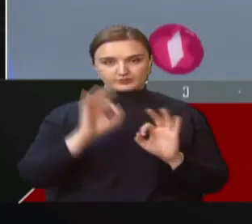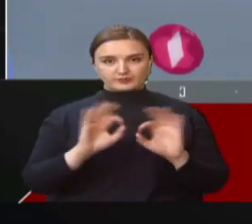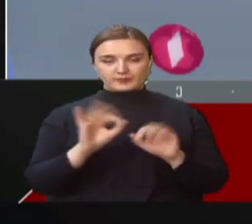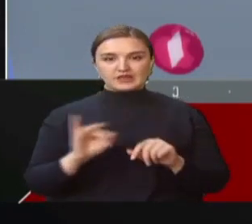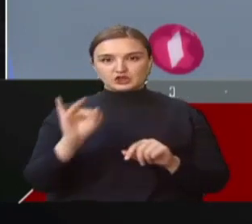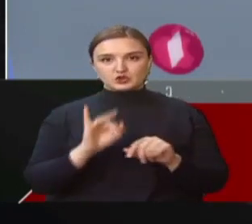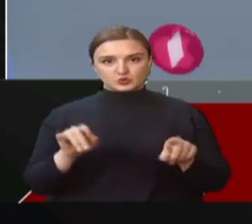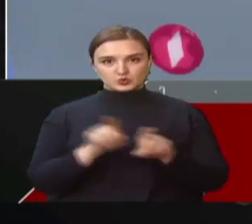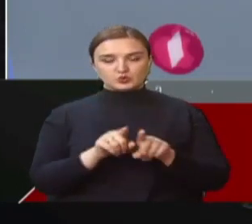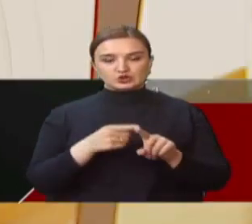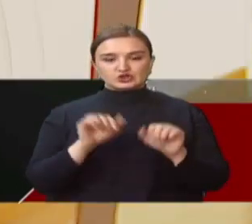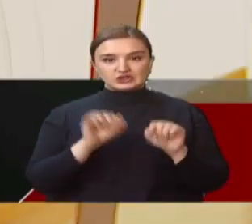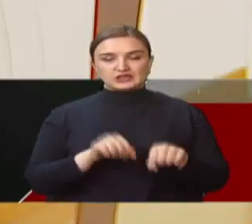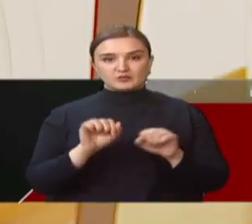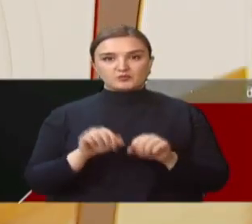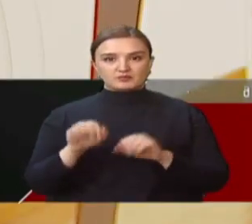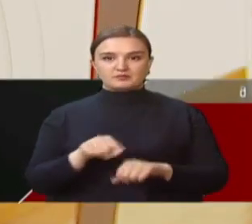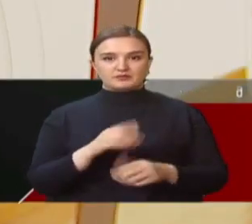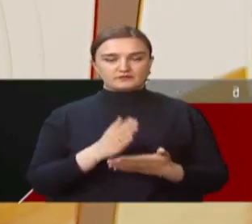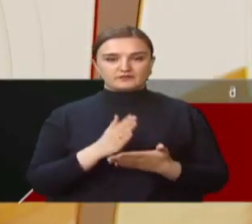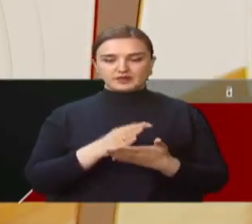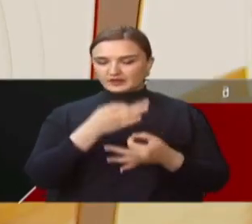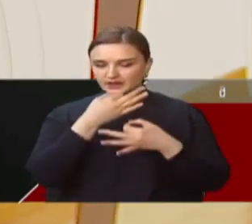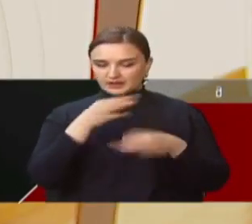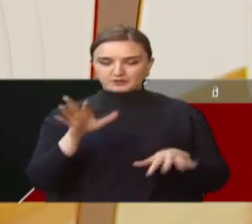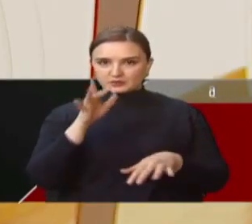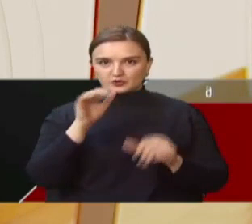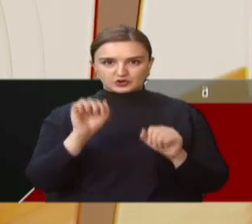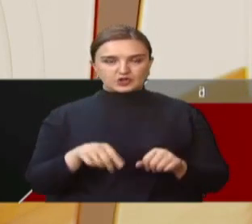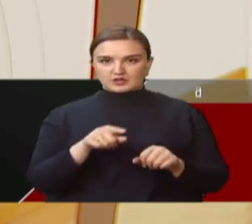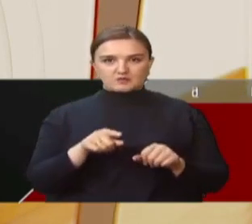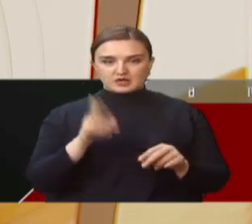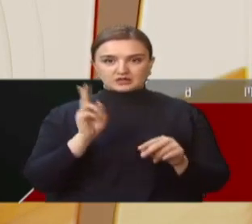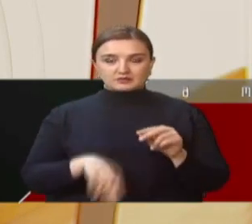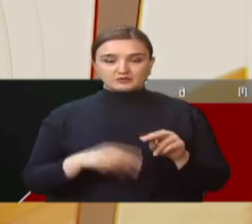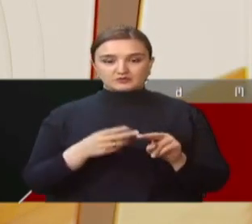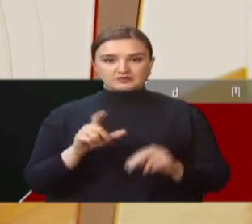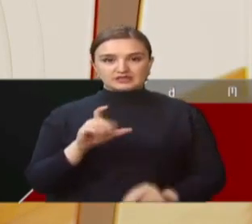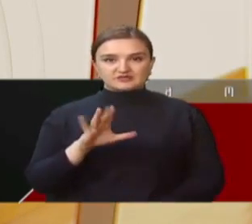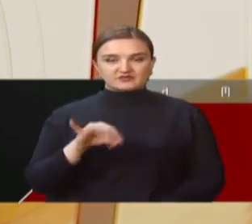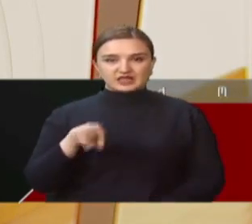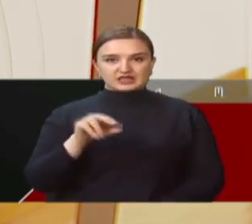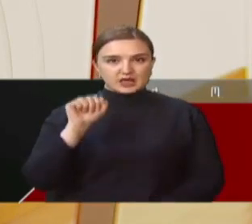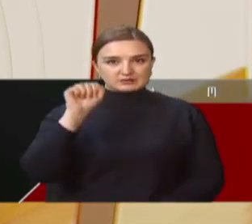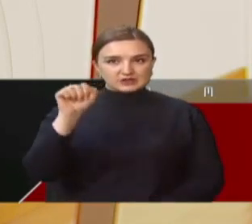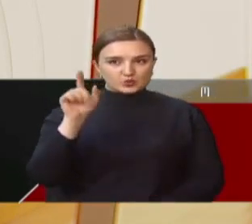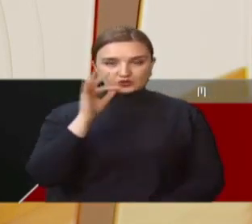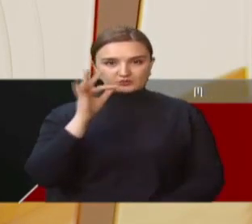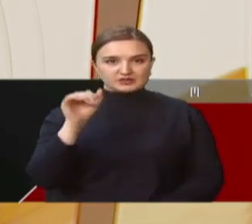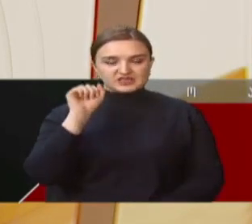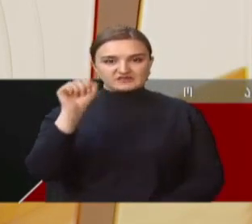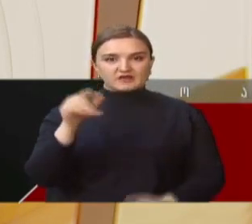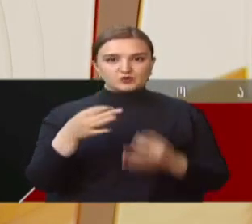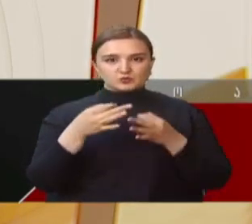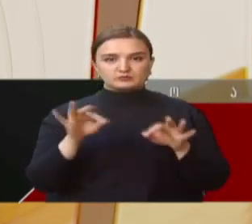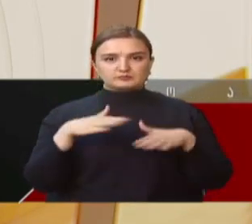ისტორიულ ჭრილშიც რომ ეს არის შესაძლებლობის ფანჯარა რომელიც ნებისმიერ დრო შეიძლება დაიხუროს ამიტომ ზვიად როეუნებოდეს ზვიად გამსახურდიას რომ ზვიადის თავისუფლება